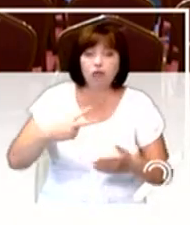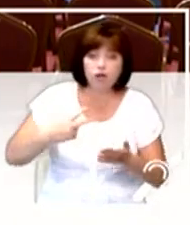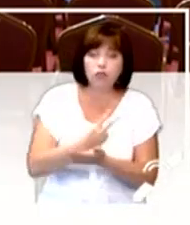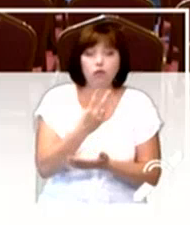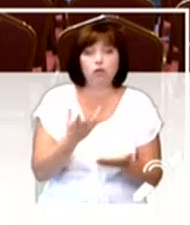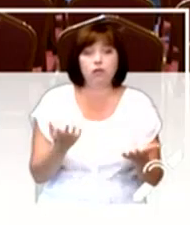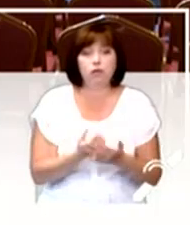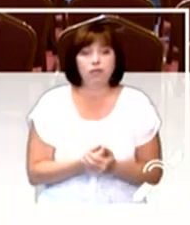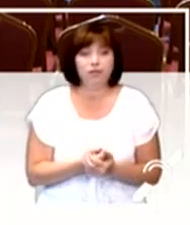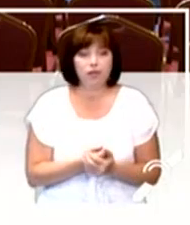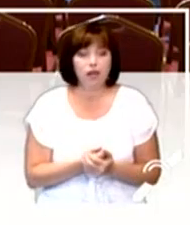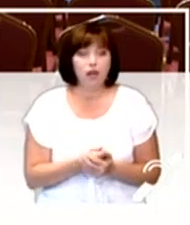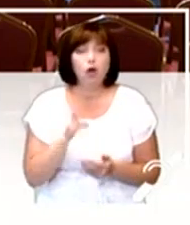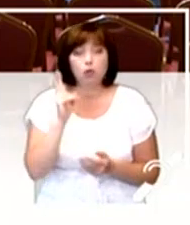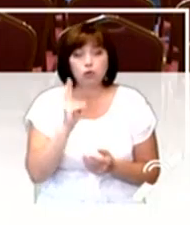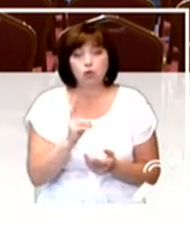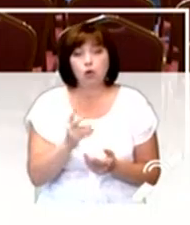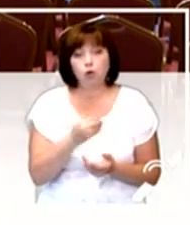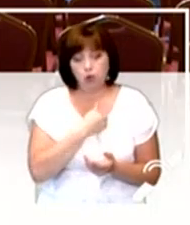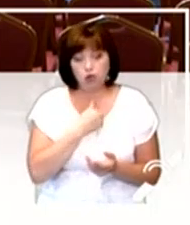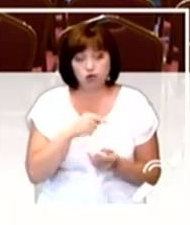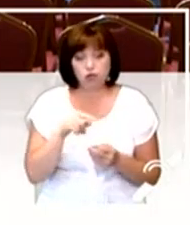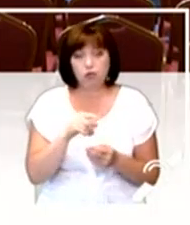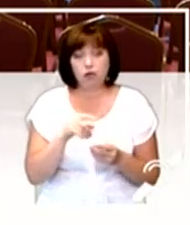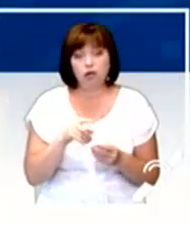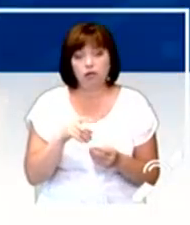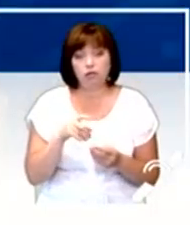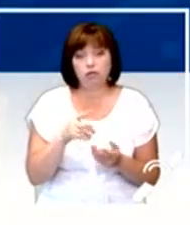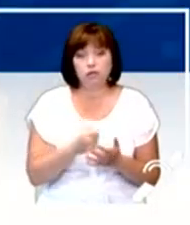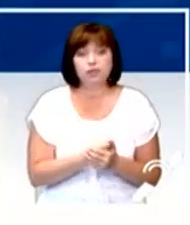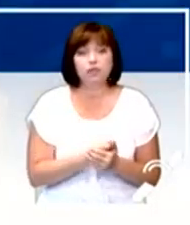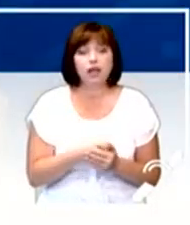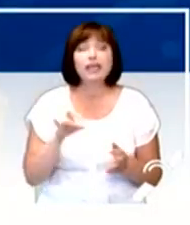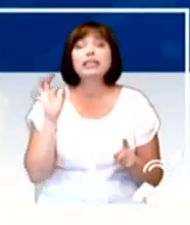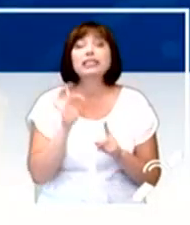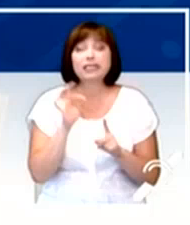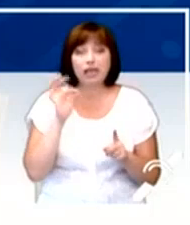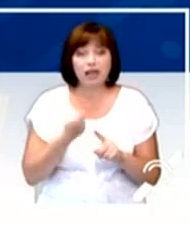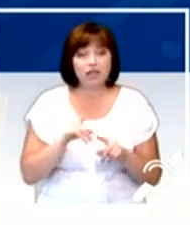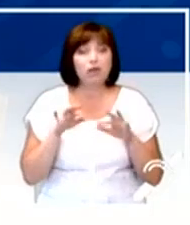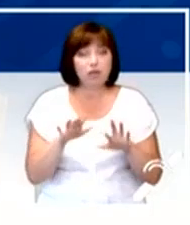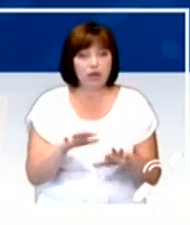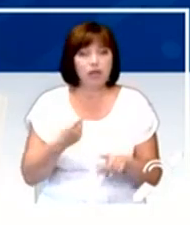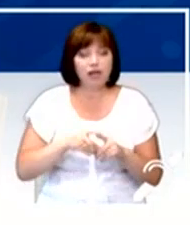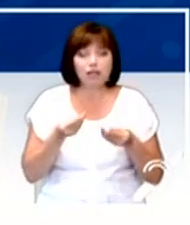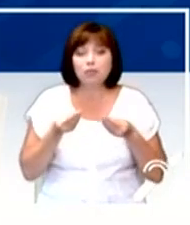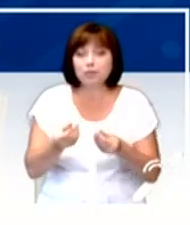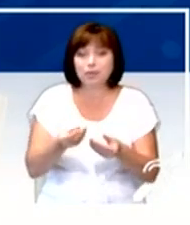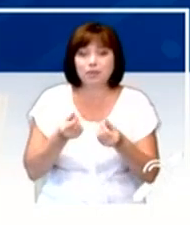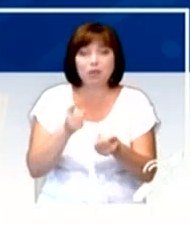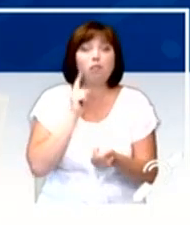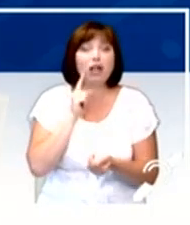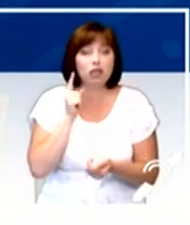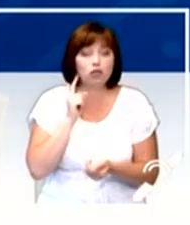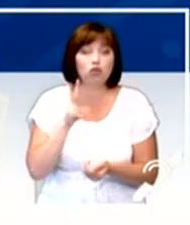la instituții de stat, pentru cei care vor, de exemplu, să contribuie la stat. Scopul evenimentului general este motivarea tinerilor